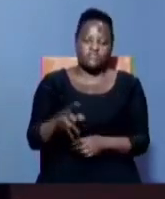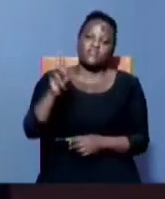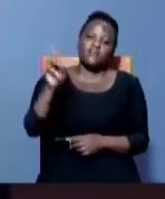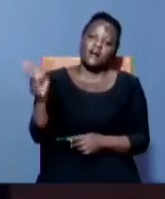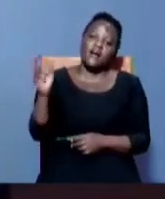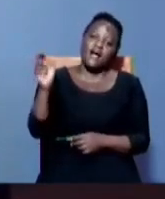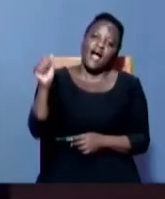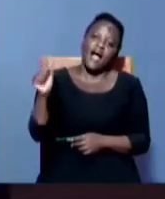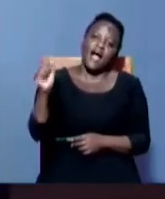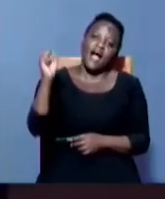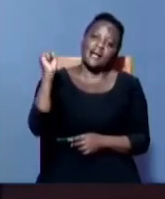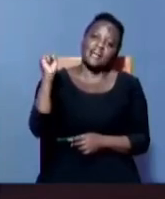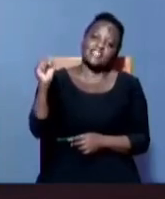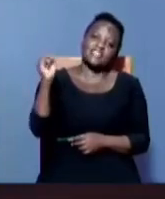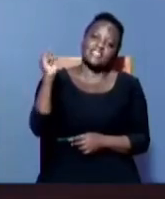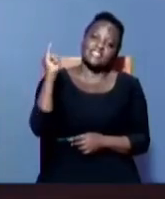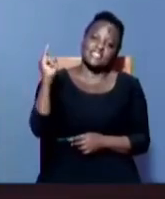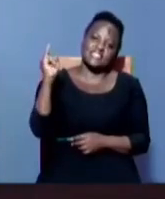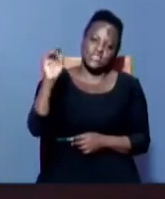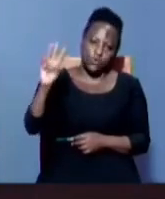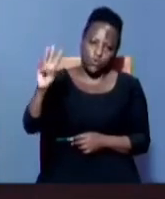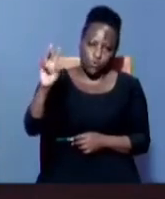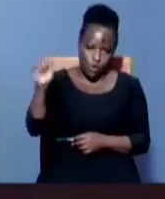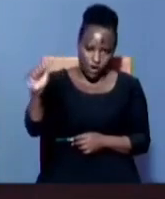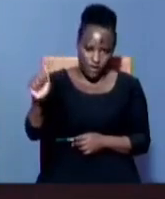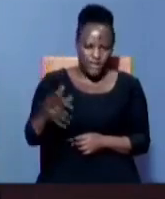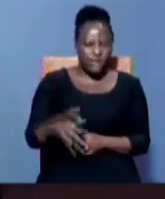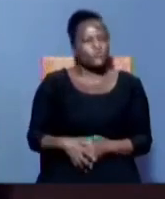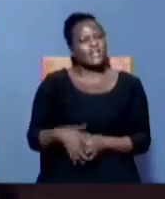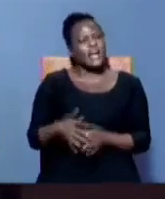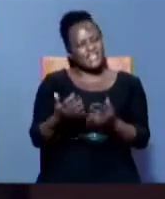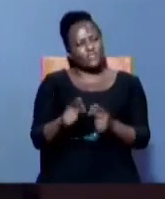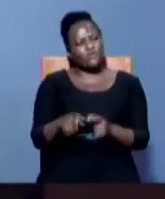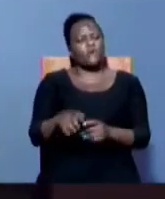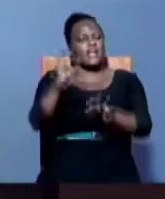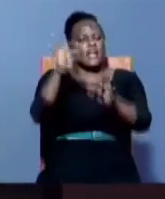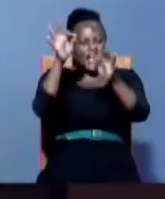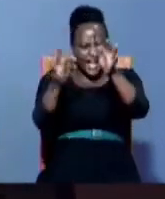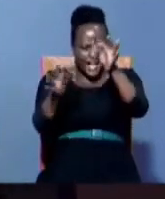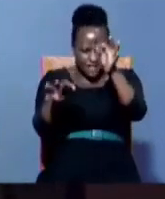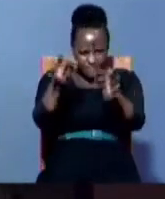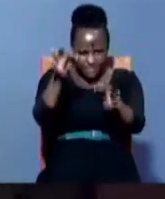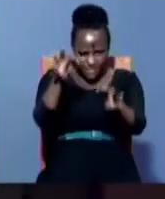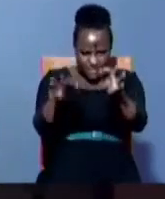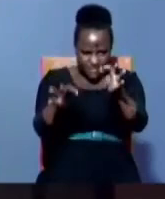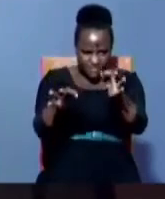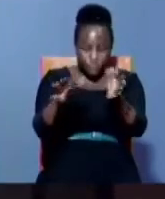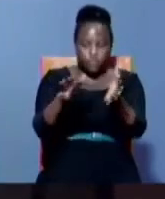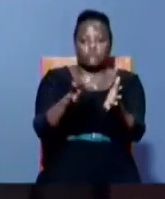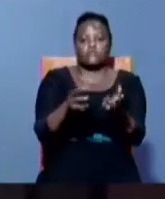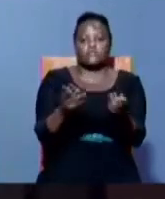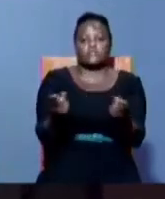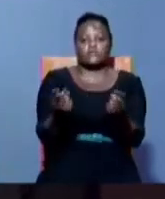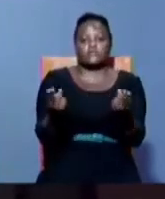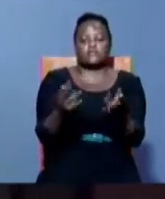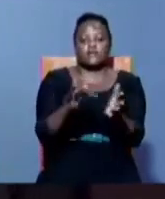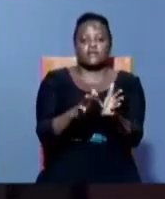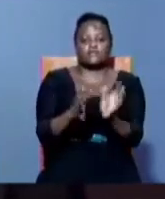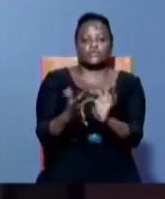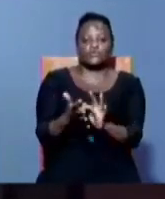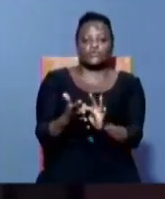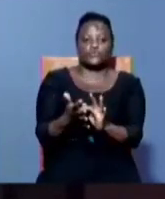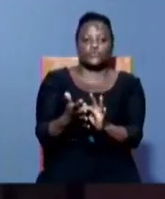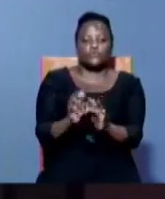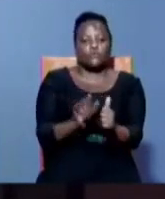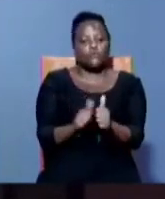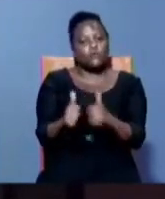ulemavu wowote, kwa sababu ilikuwa inawakilisha perfection ya Yesu Kristo, ukamilifu wa Yesu Kristo. Na kile kilichokuwa kinamwakilisha